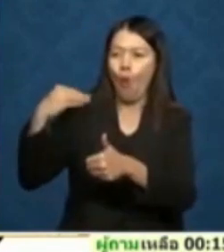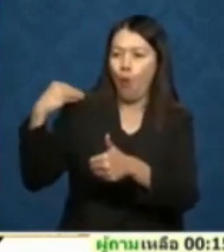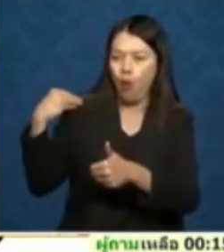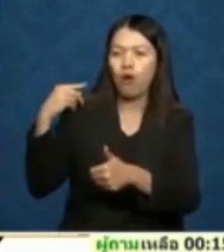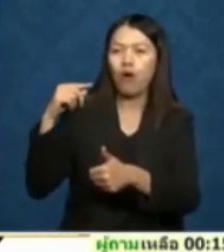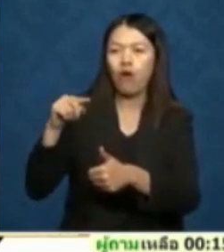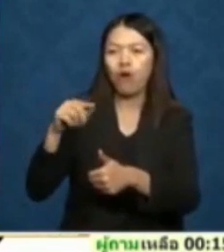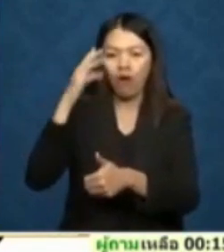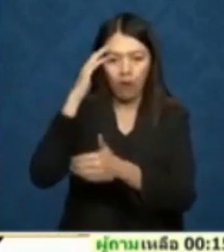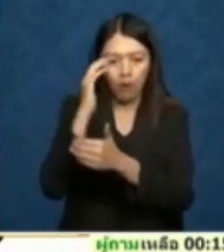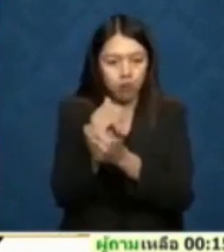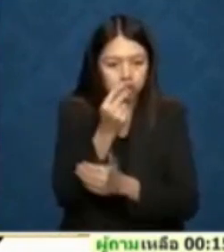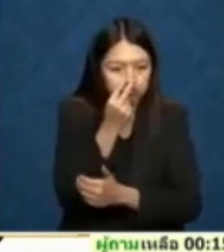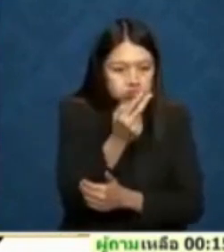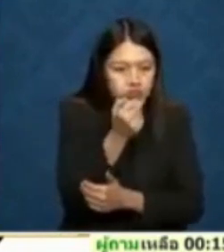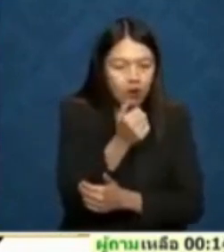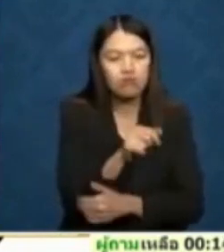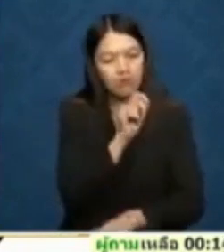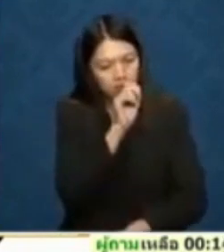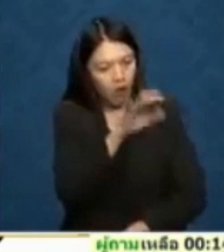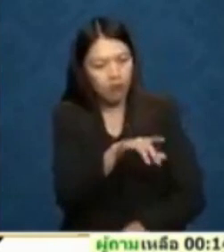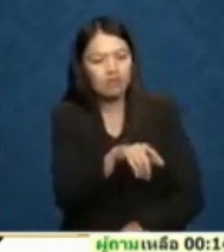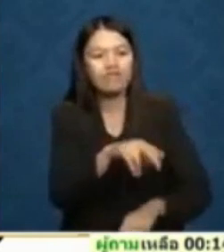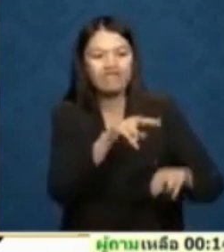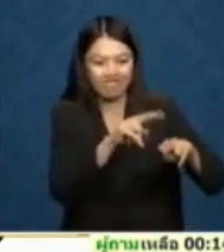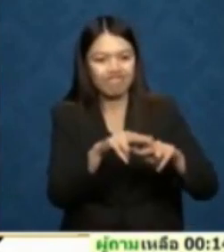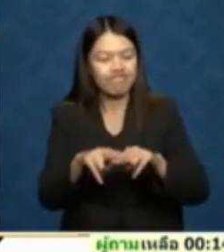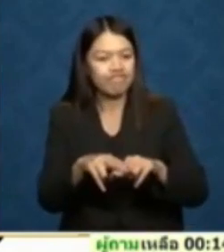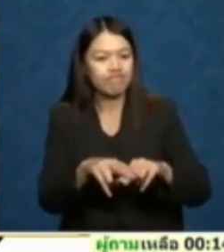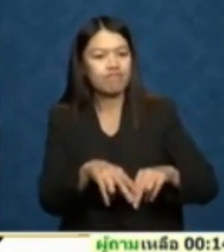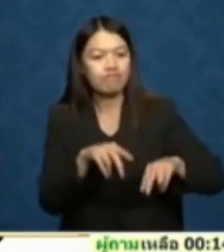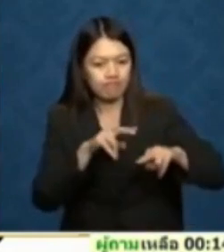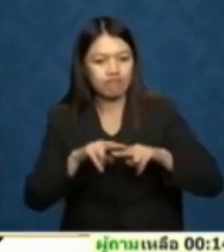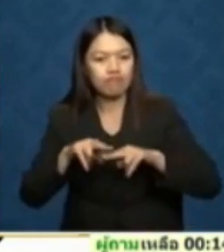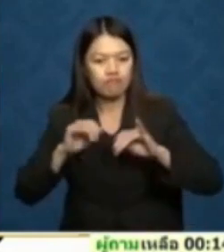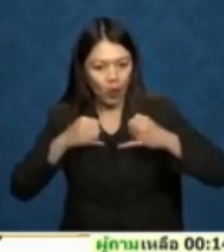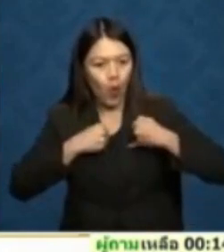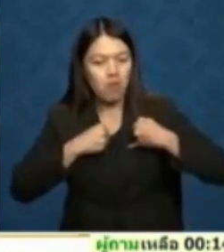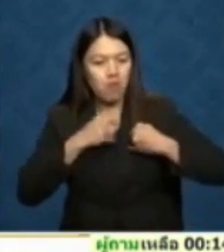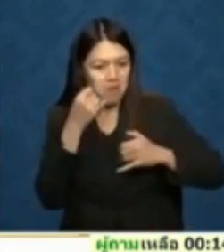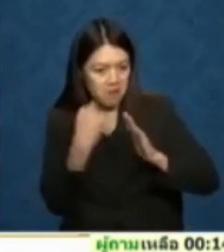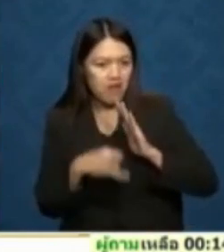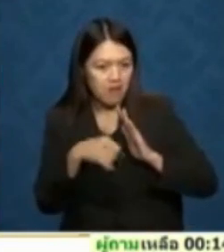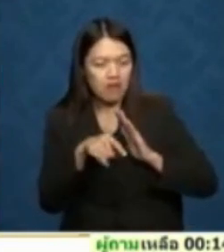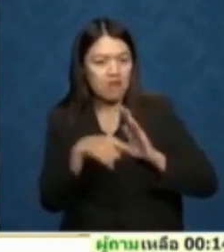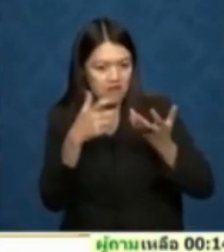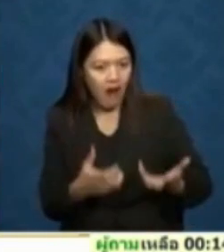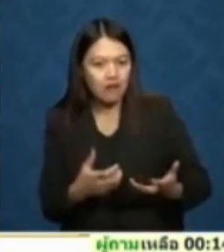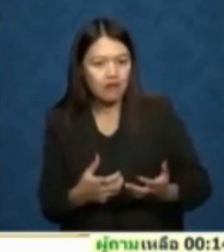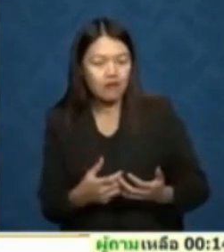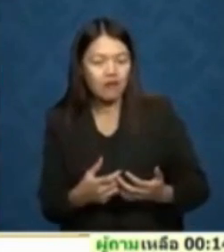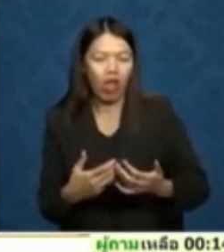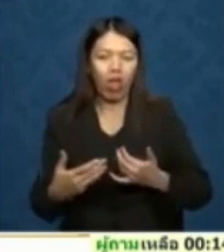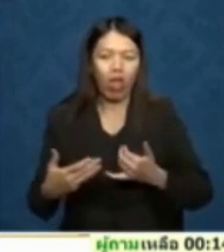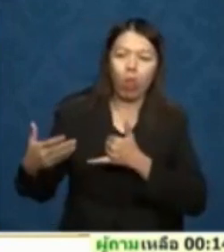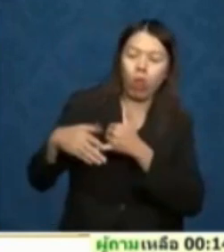ที่ได้มาถึงที่เกิดเหตุพร้อมข่มขู่ว่าที่นั่งอยู่เป็นการบุกรุกแจ้งว่าความผิดฐานบุกรุกหนักกว่าการทำร้ายร่างก